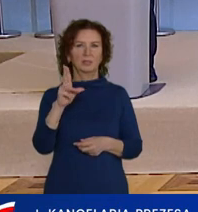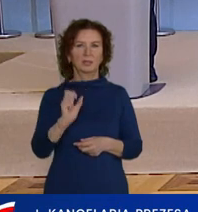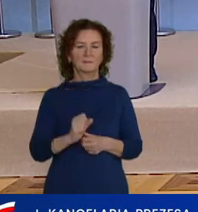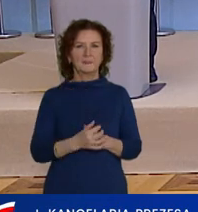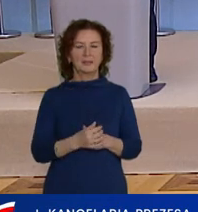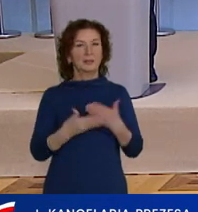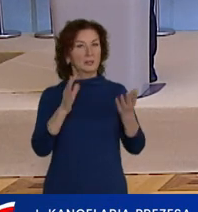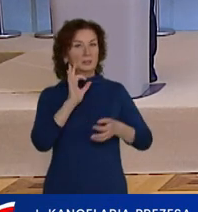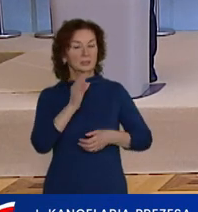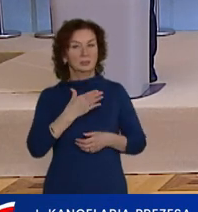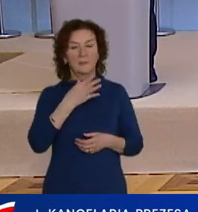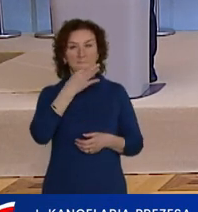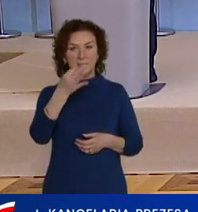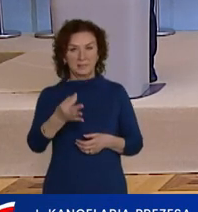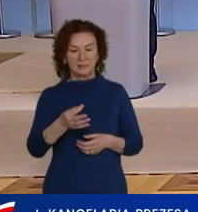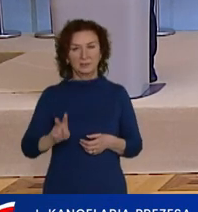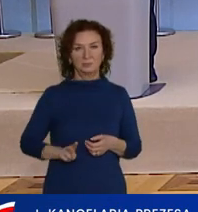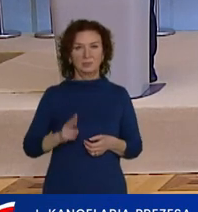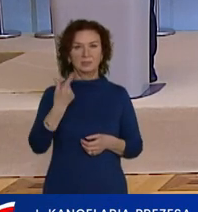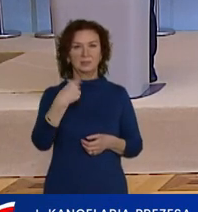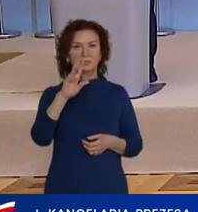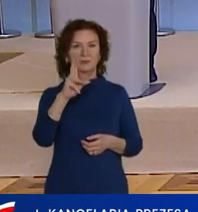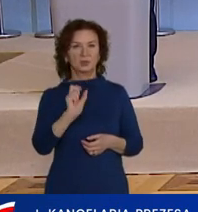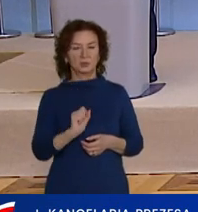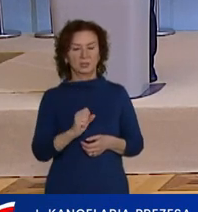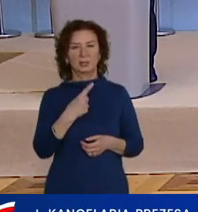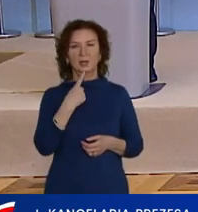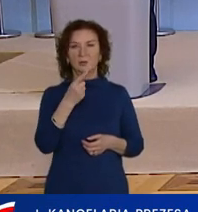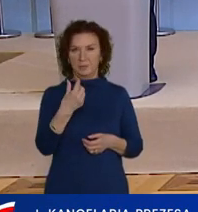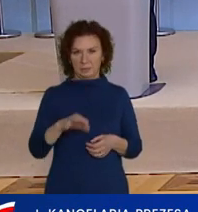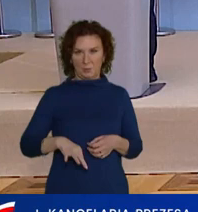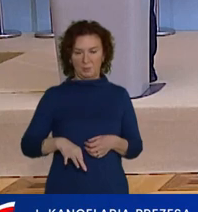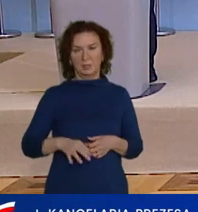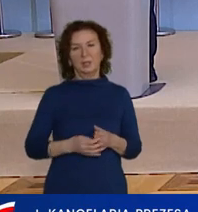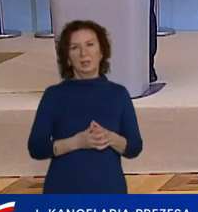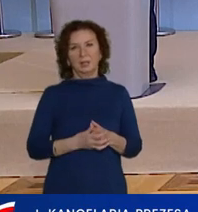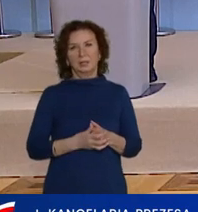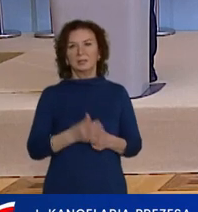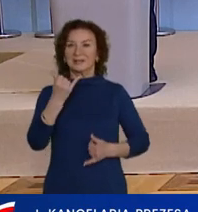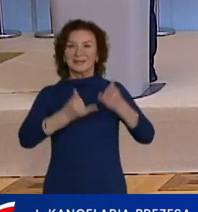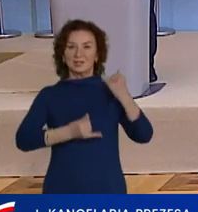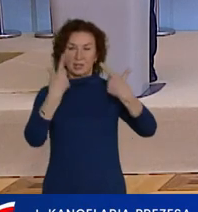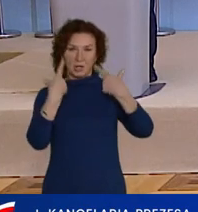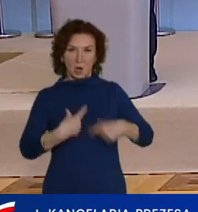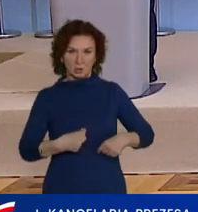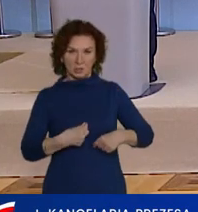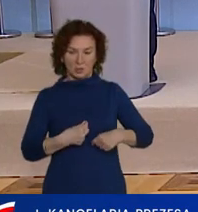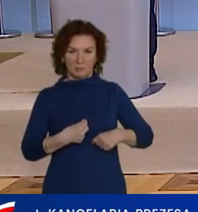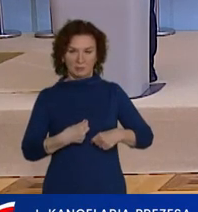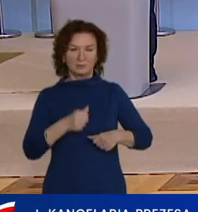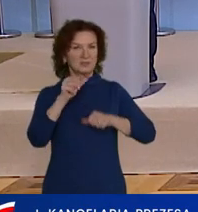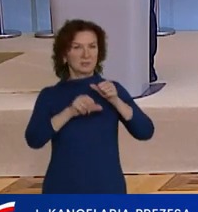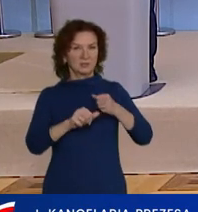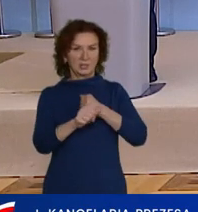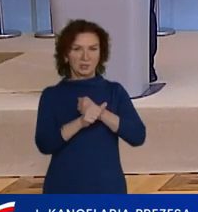Dzień dobry. Ja mam pytanie do pana ministra Dworczyka, ponieważ powiedział pan na początku, że jeżeli osoby z rocznika 62 nie będą chciały